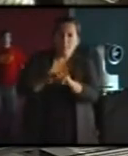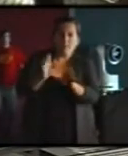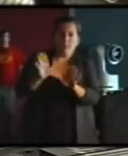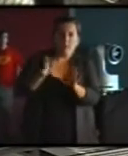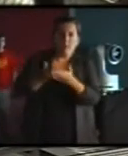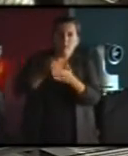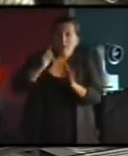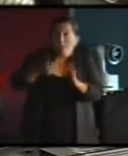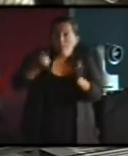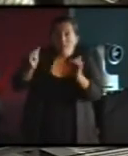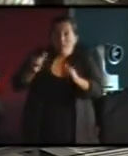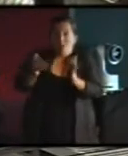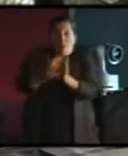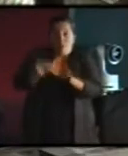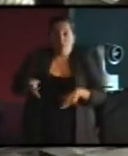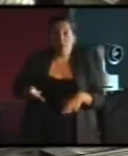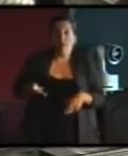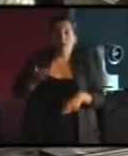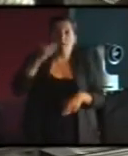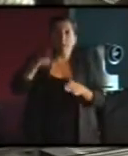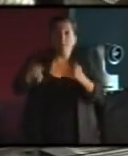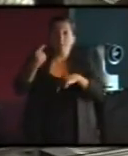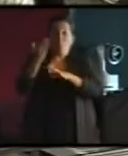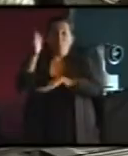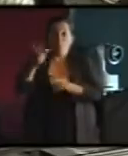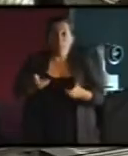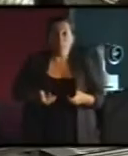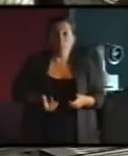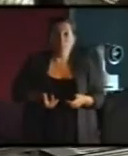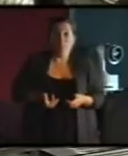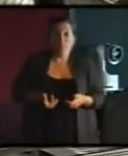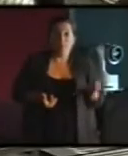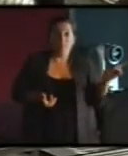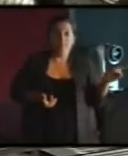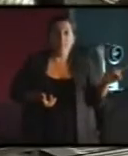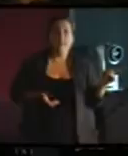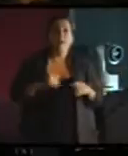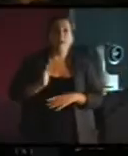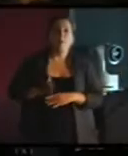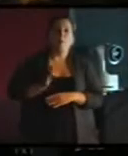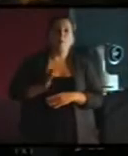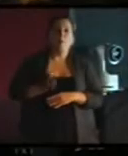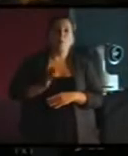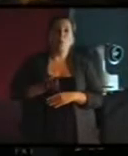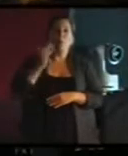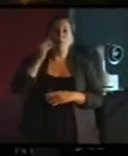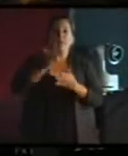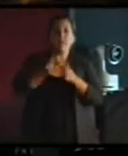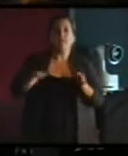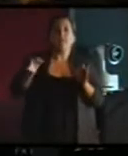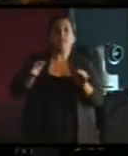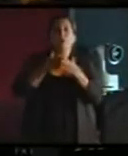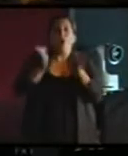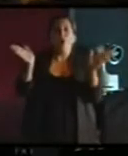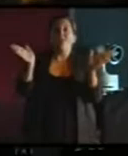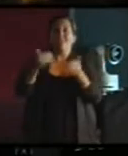c'est redondant. Mais si c'est pas redondant, apparemment, à Bordeaux, au contraire, dès qu'on ouvre un lieu comme ça, tout le monde fait la fête dedans. Ça marche